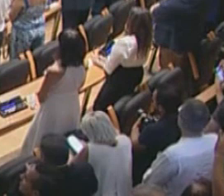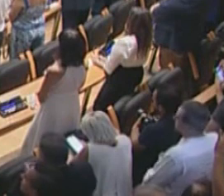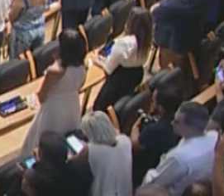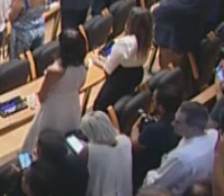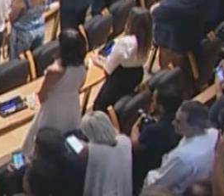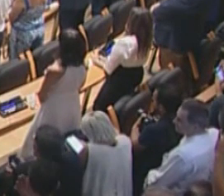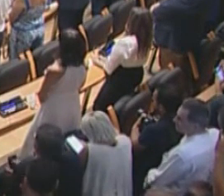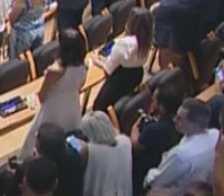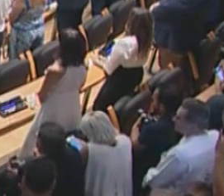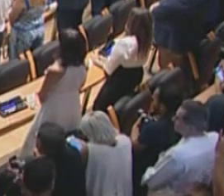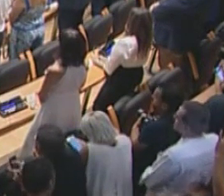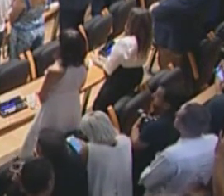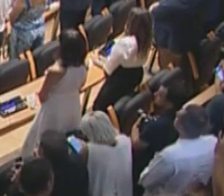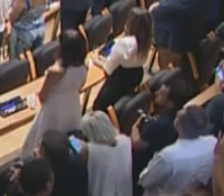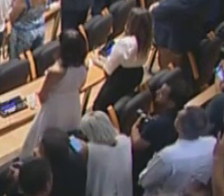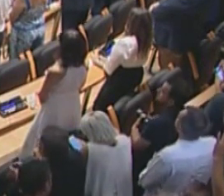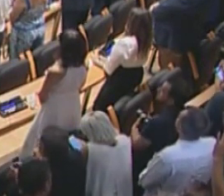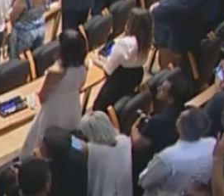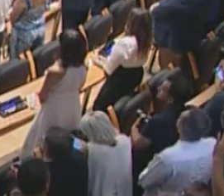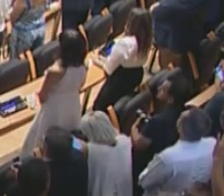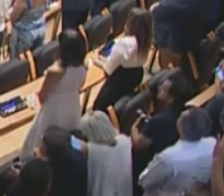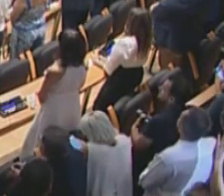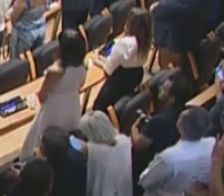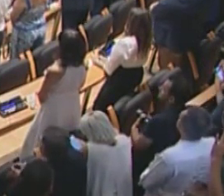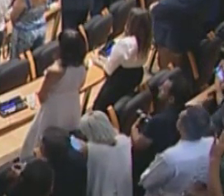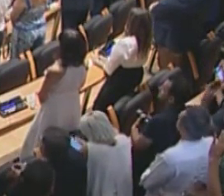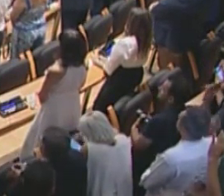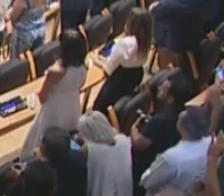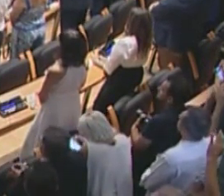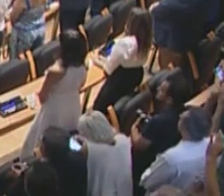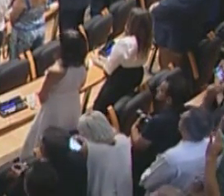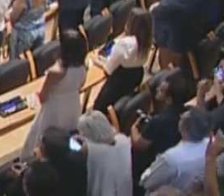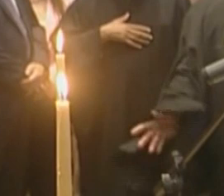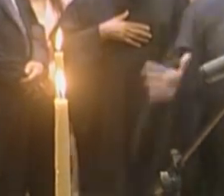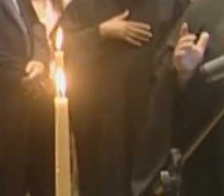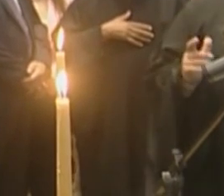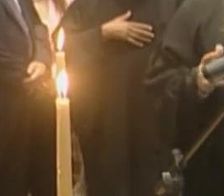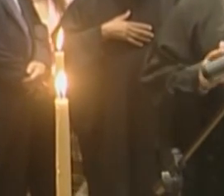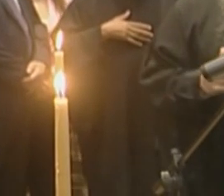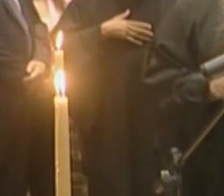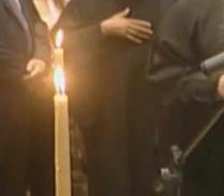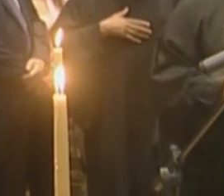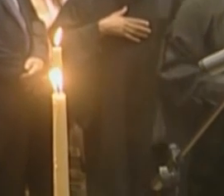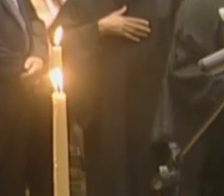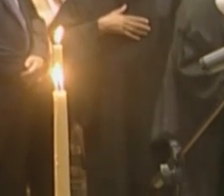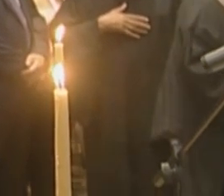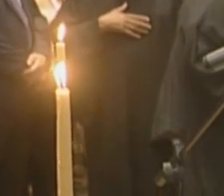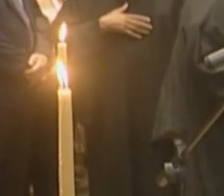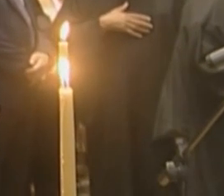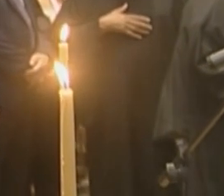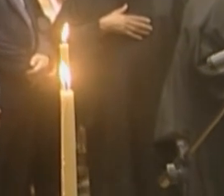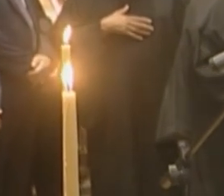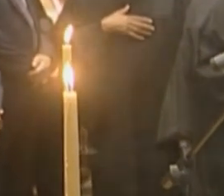Δημοτικής Αρχής πραγματοποιήθηκε παρουσία του Υπουργού Εσωτερικών Τάκη Θεοδωρικάκου, ο οποίος εξέφρασε την πεποίθηση ότι η